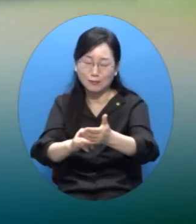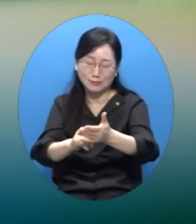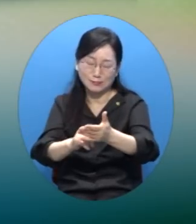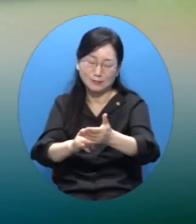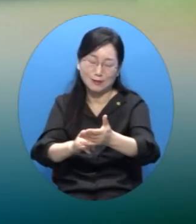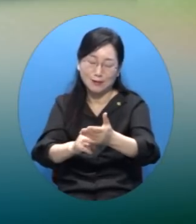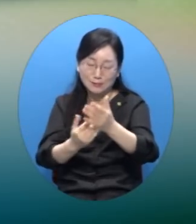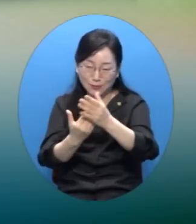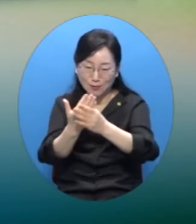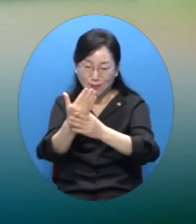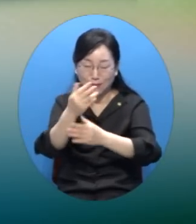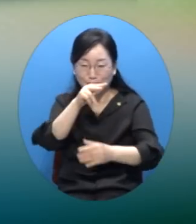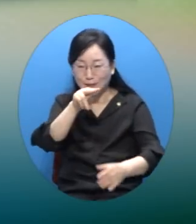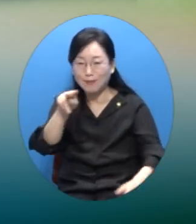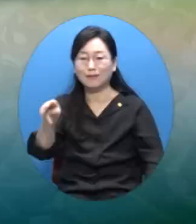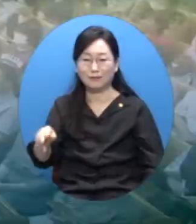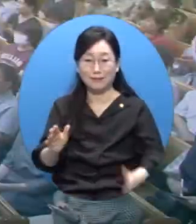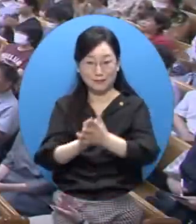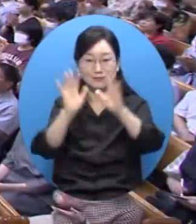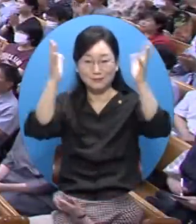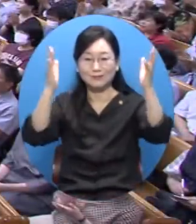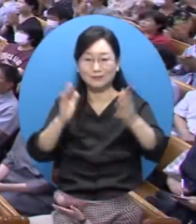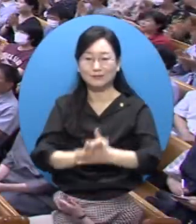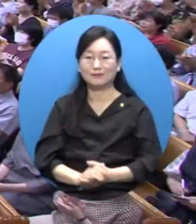바라보게 되었습니다. 할렐루야!